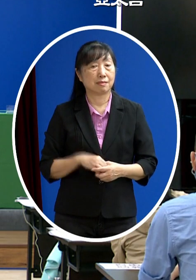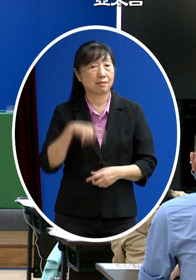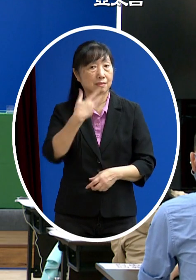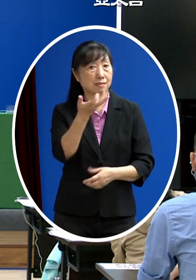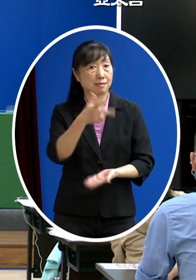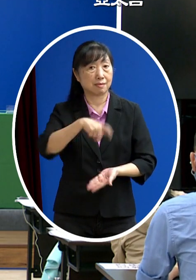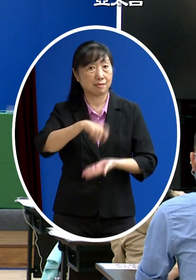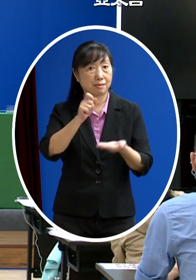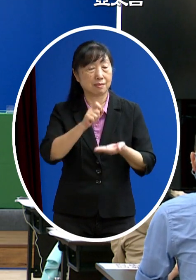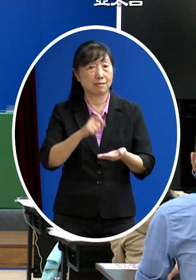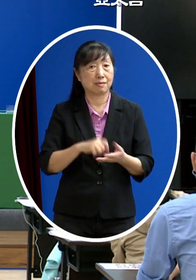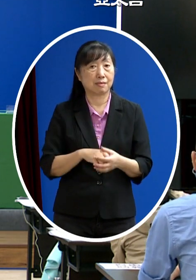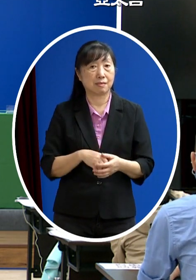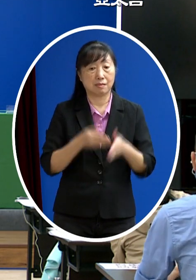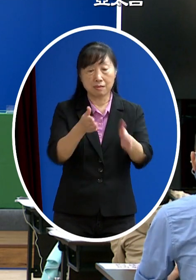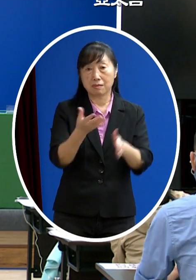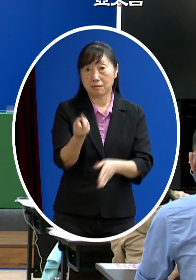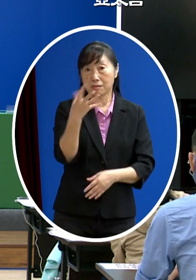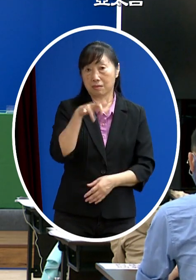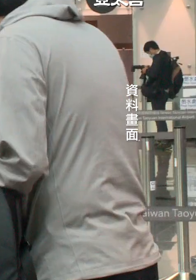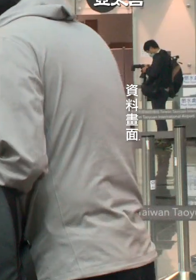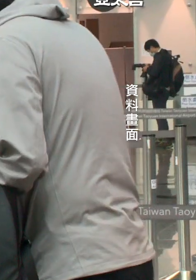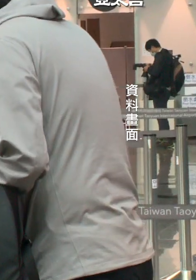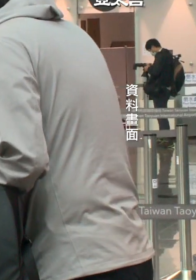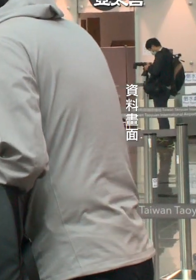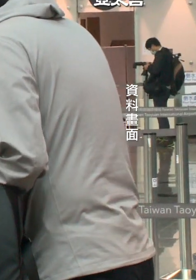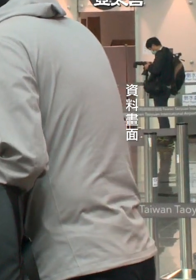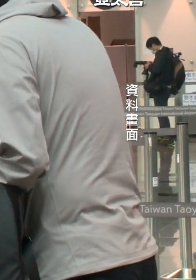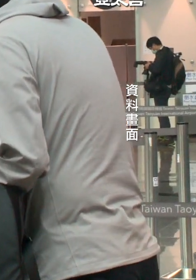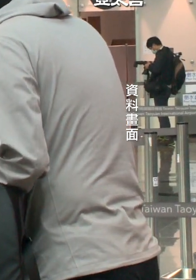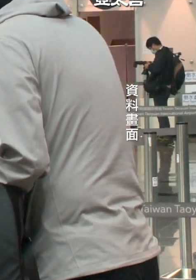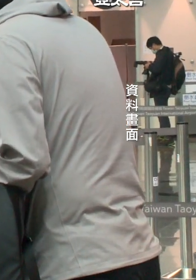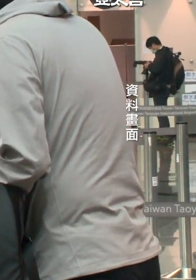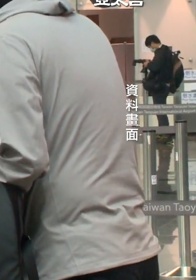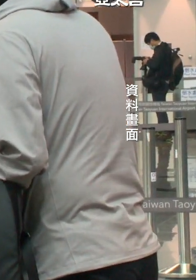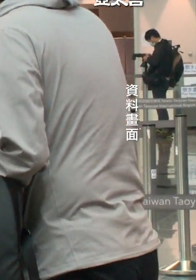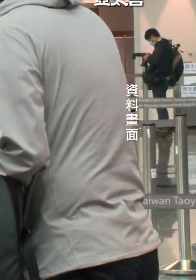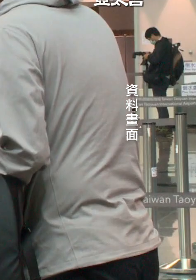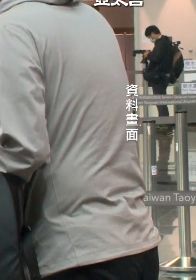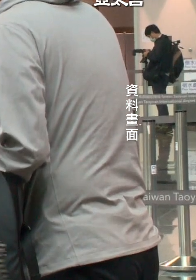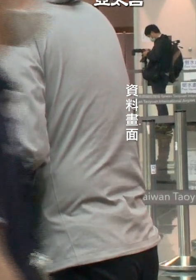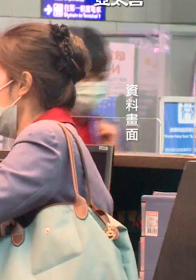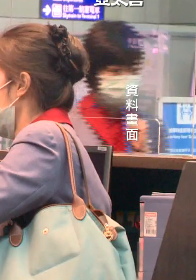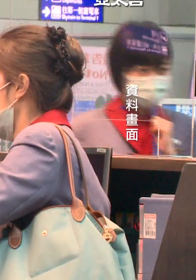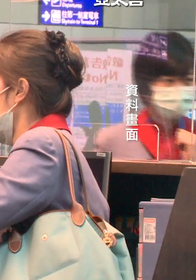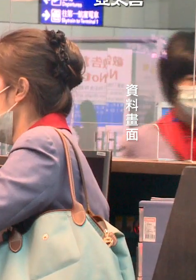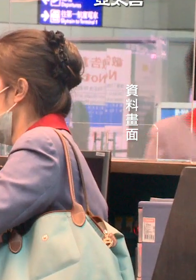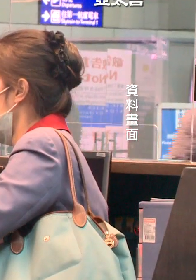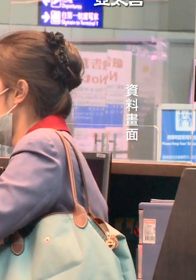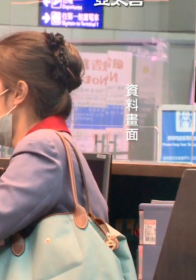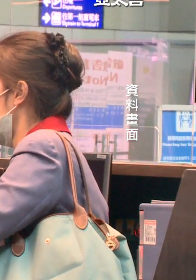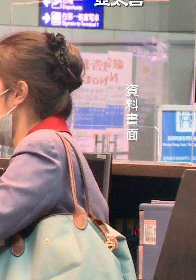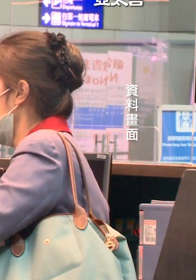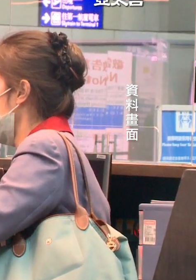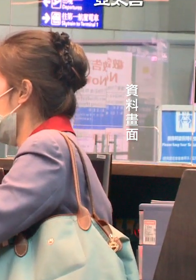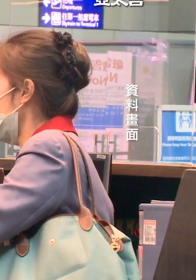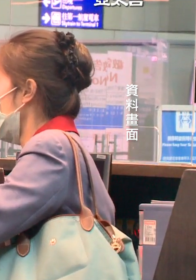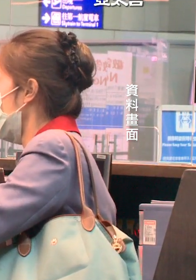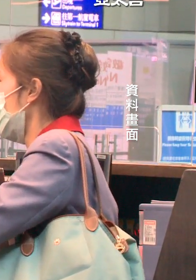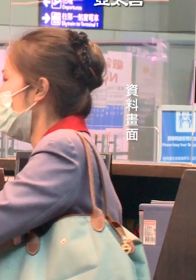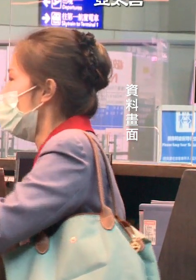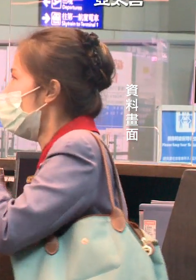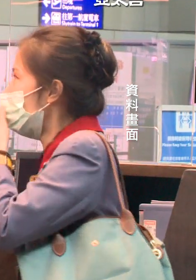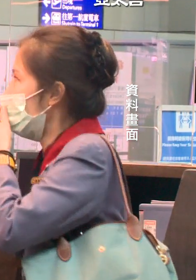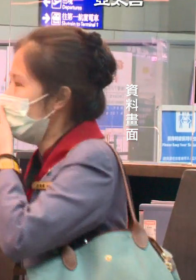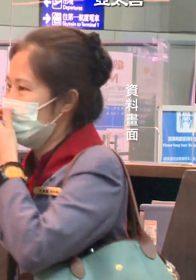情况，目前无法将个案串联一起，看起来国外航程染疫的可能性比较大，社区感染风险低，外界